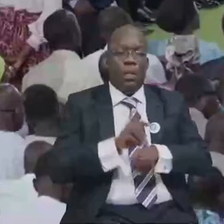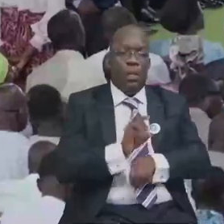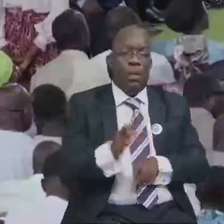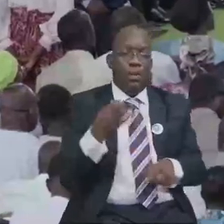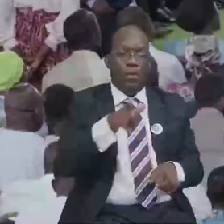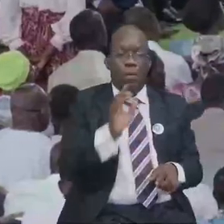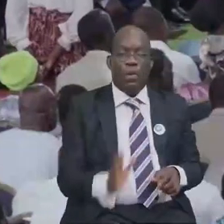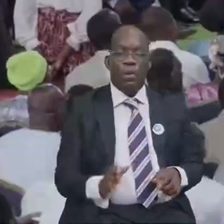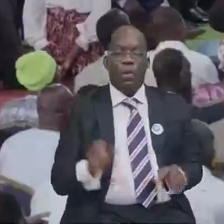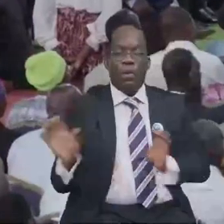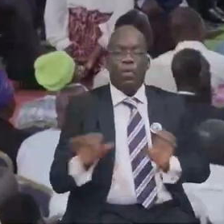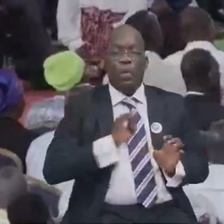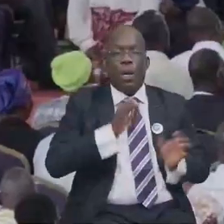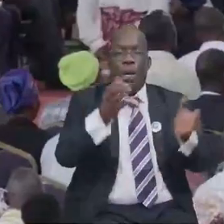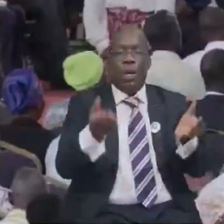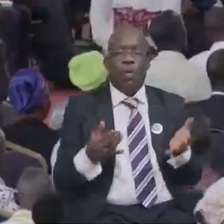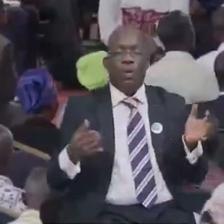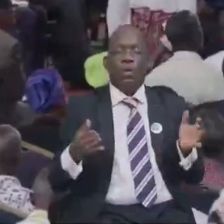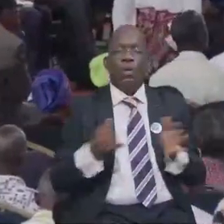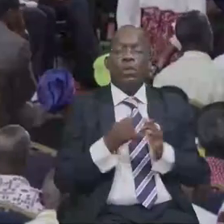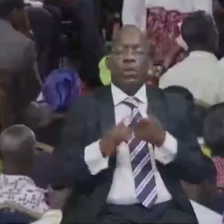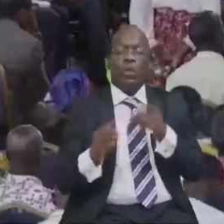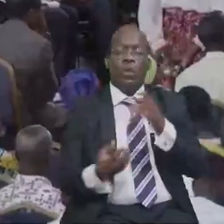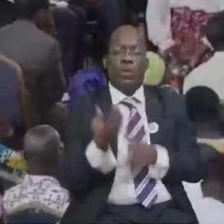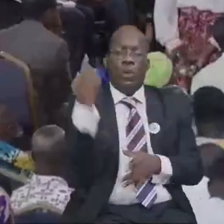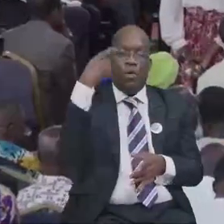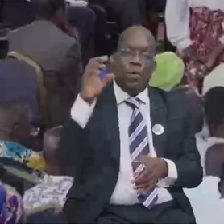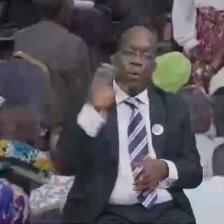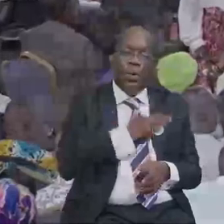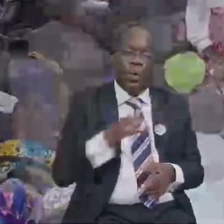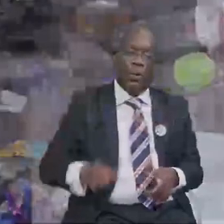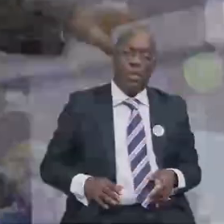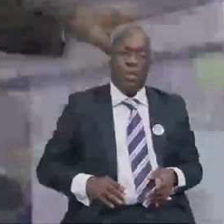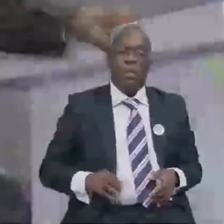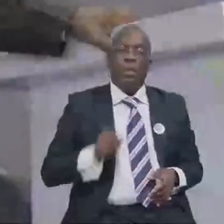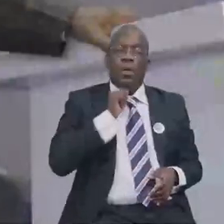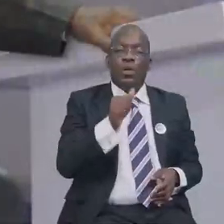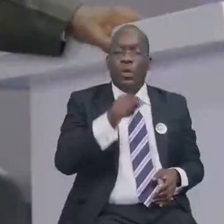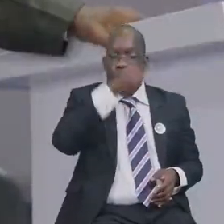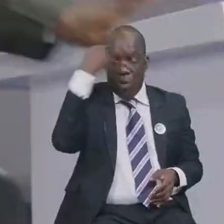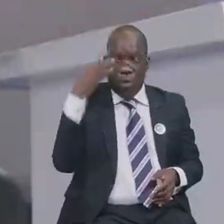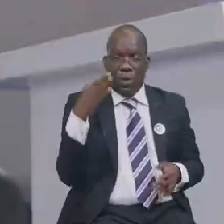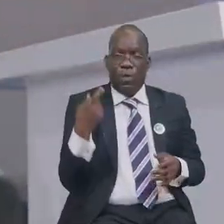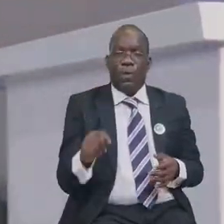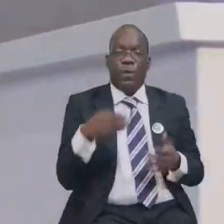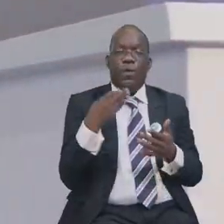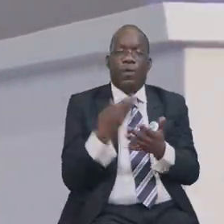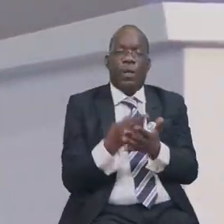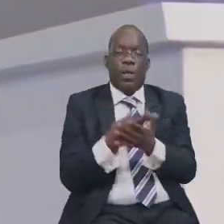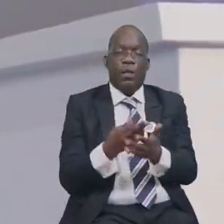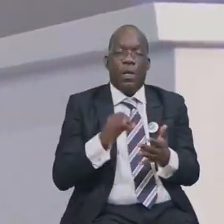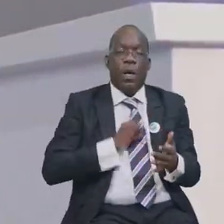Est-ce que tu veux qu'il croisse pour Christ ou bien pour toi? Pour Christ. Pas à cause des finances que je vais avoir. Pour